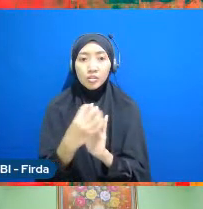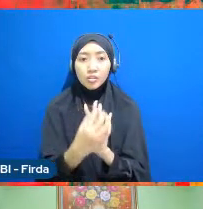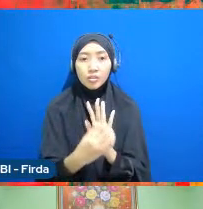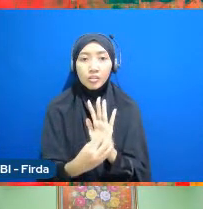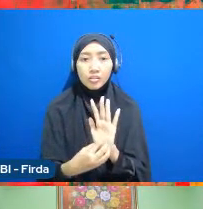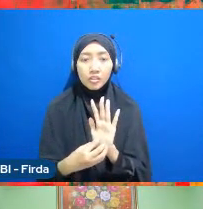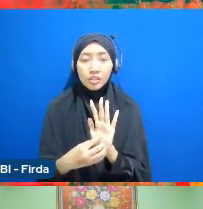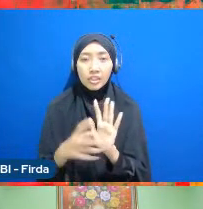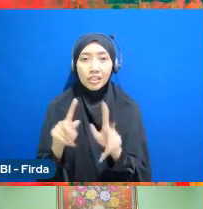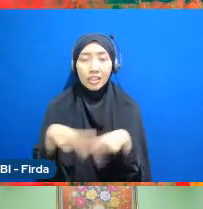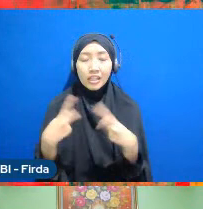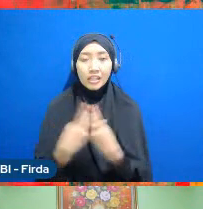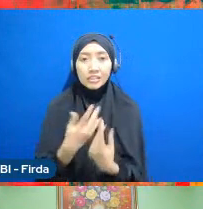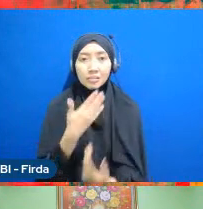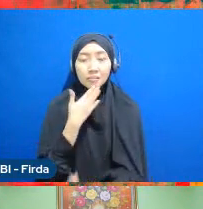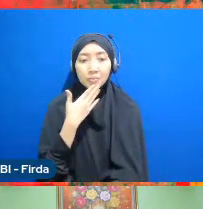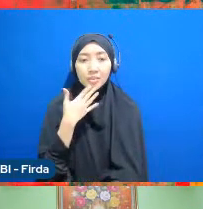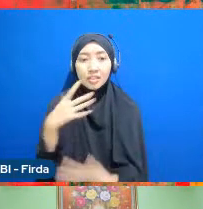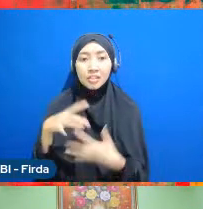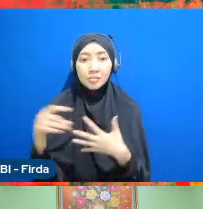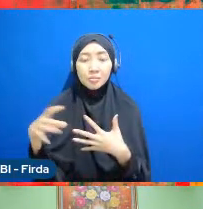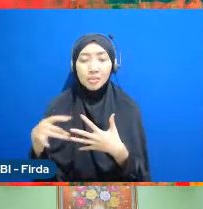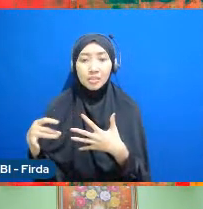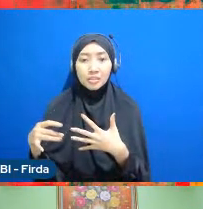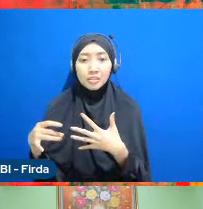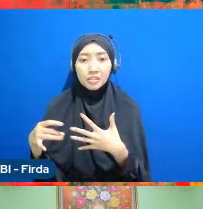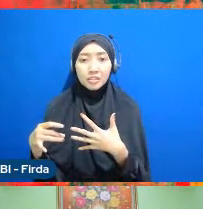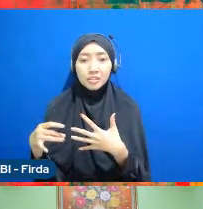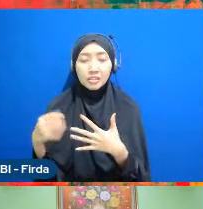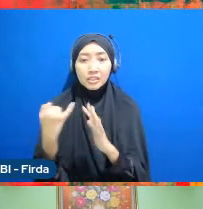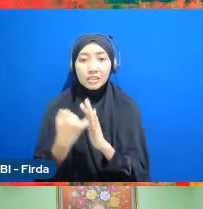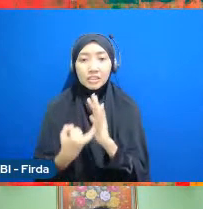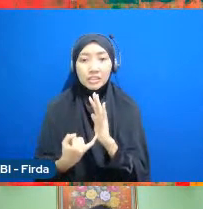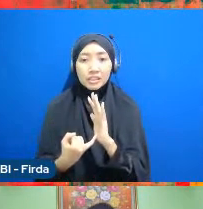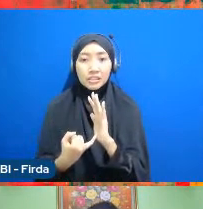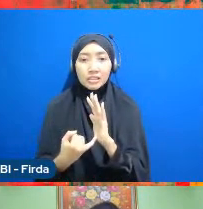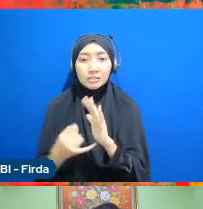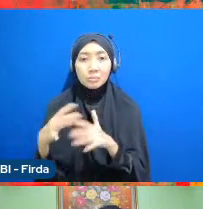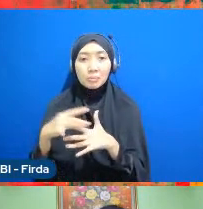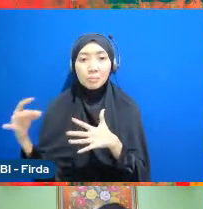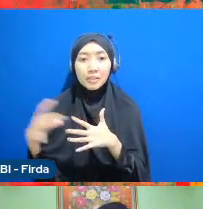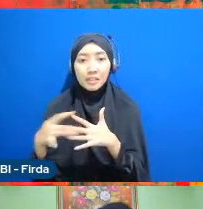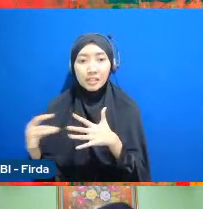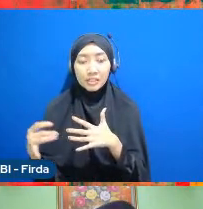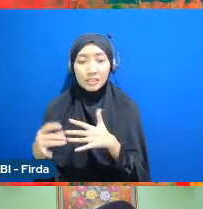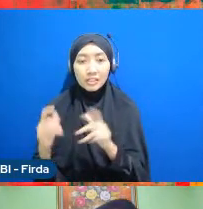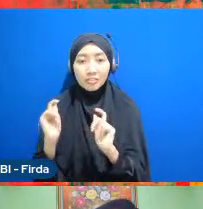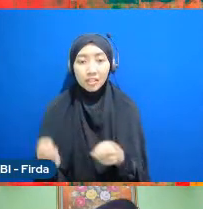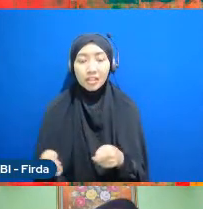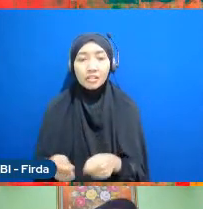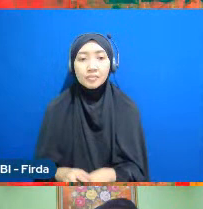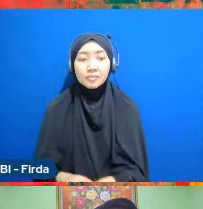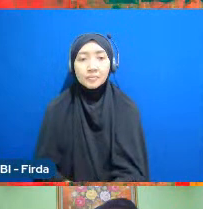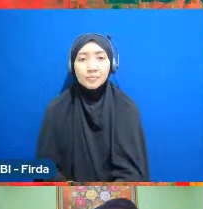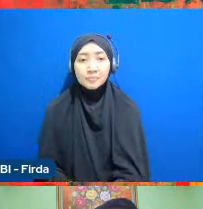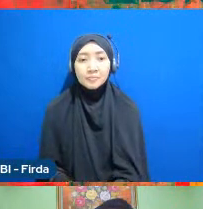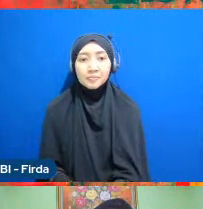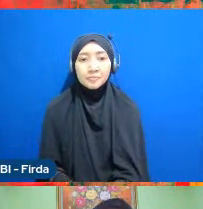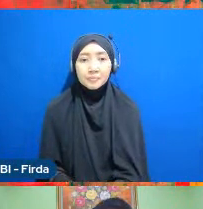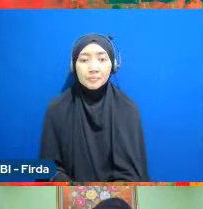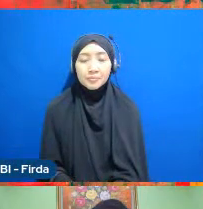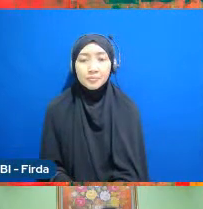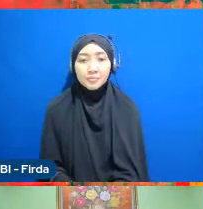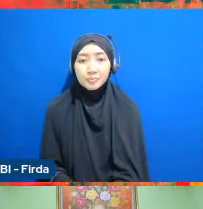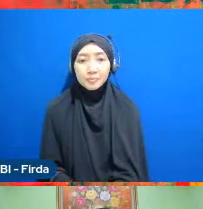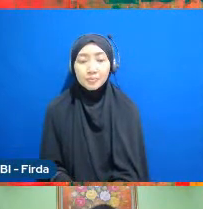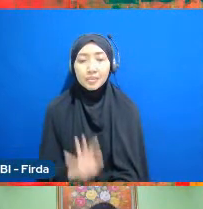Kelas yang biasa, yang sudah sahabat isi, yang sudah sahabat daftar, registrasi ya. Nah,